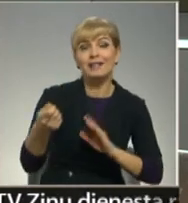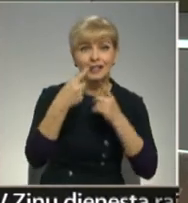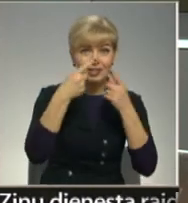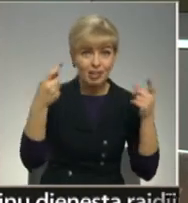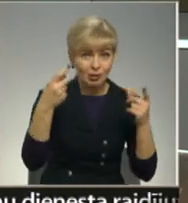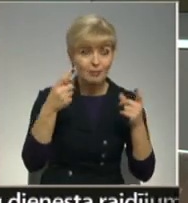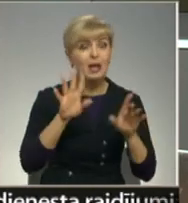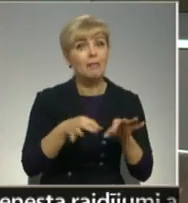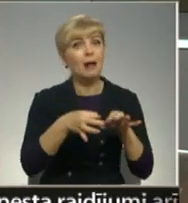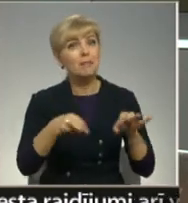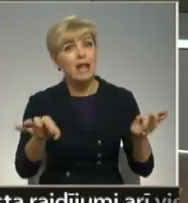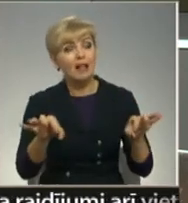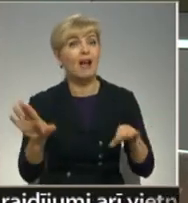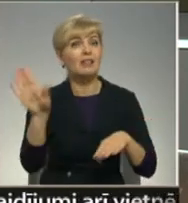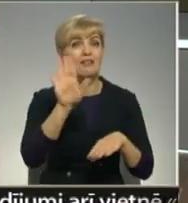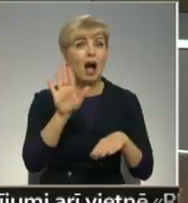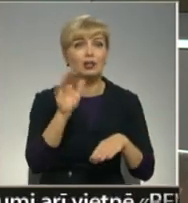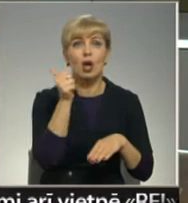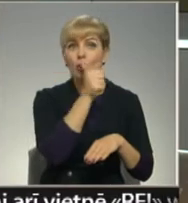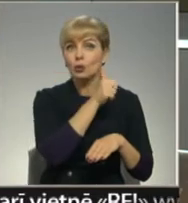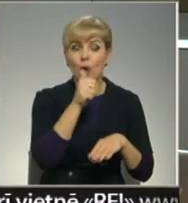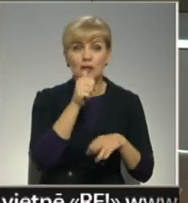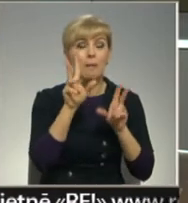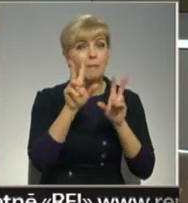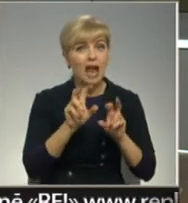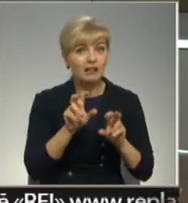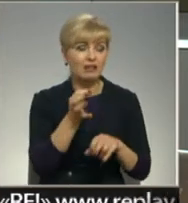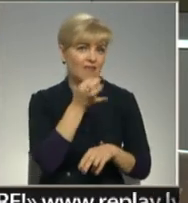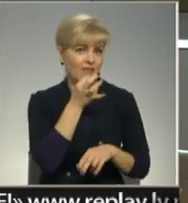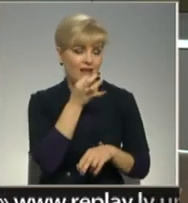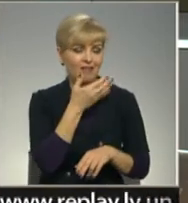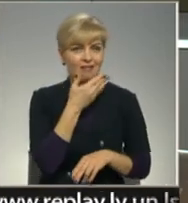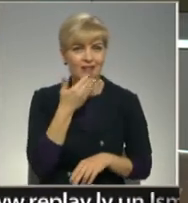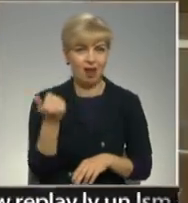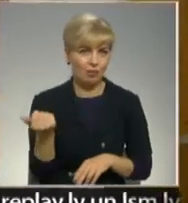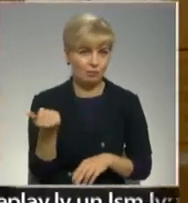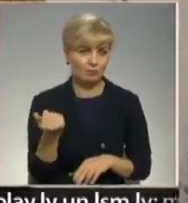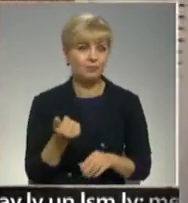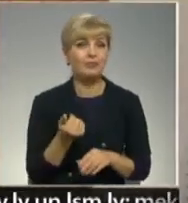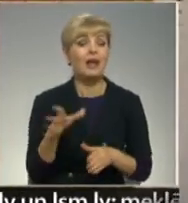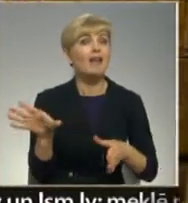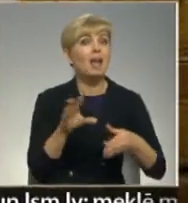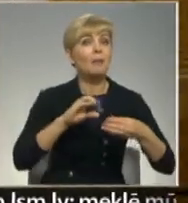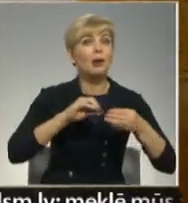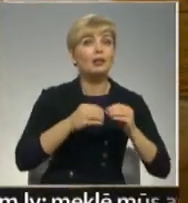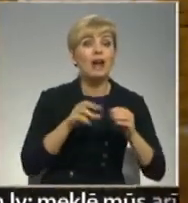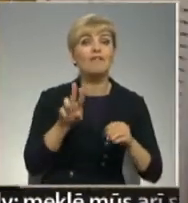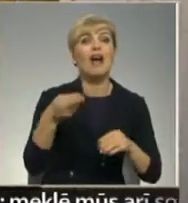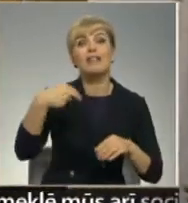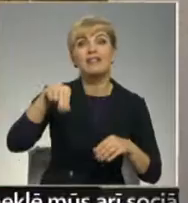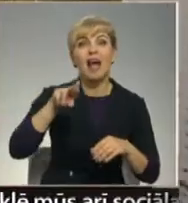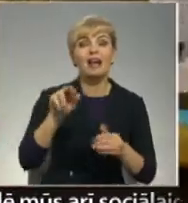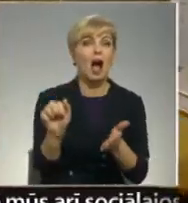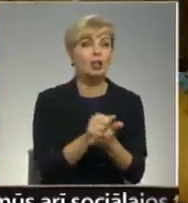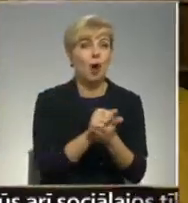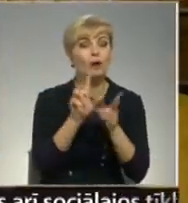taču pielaides valsts noslēpumam pētniekiem vēl nav. Plašāk Sabīne Bērziņa. Ņemot vērā VDK dokumentu